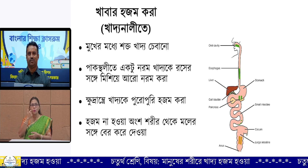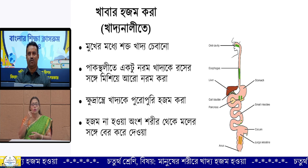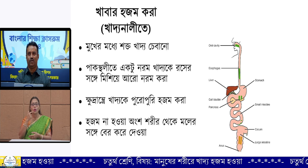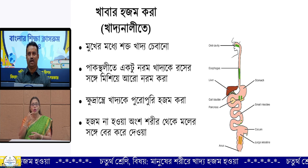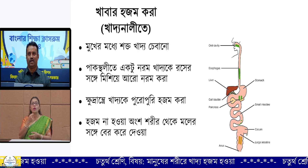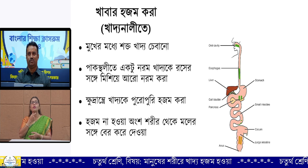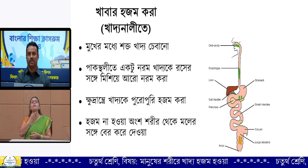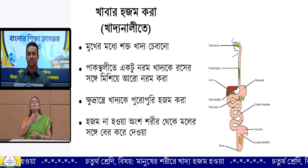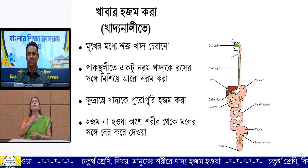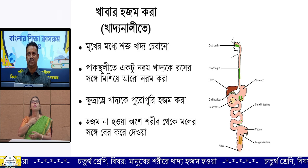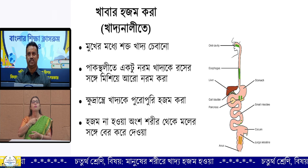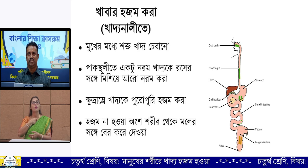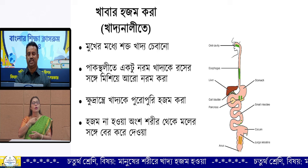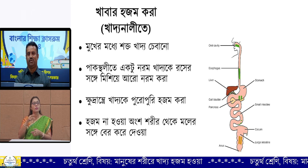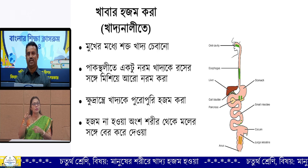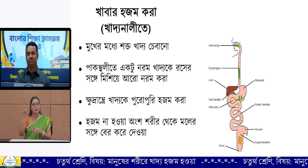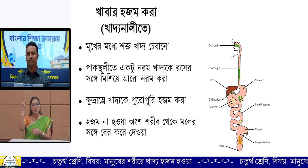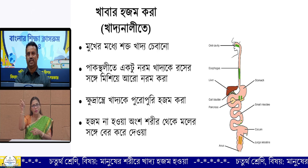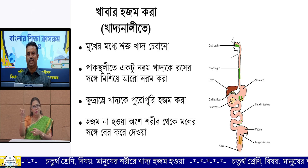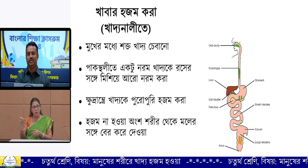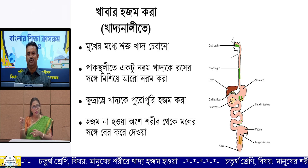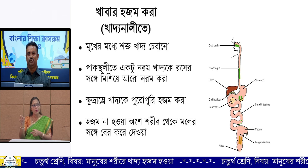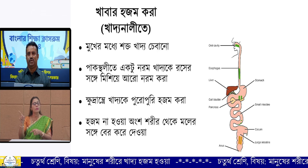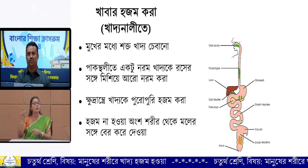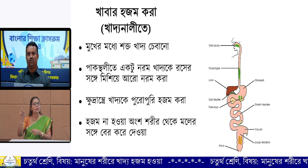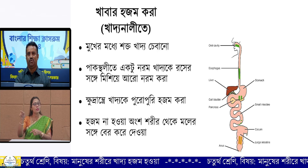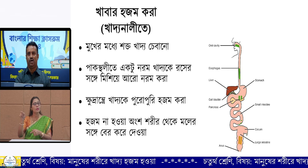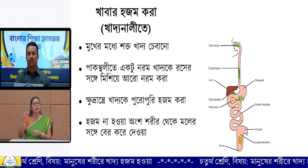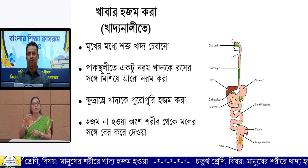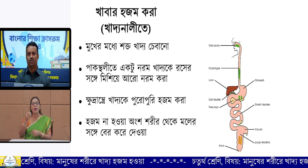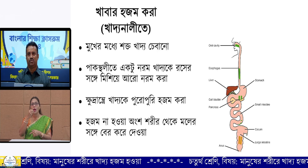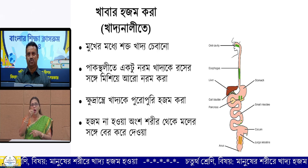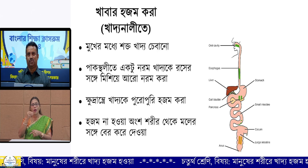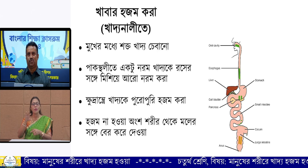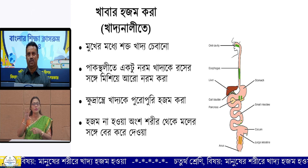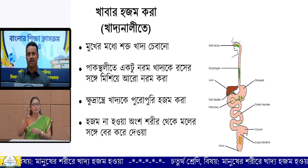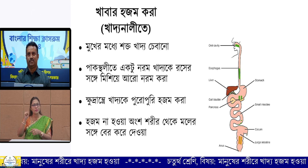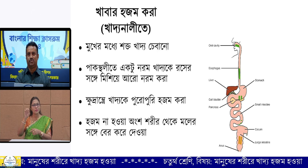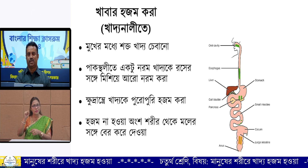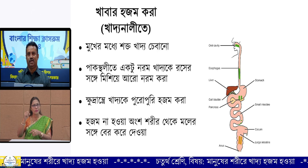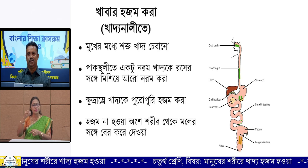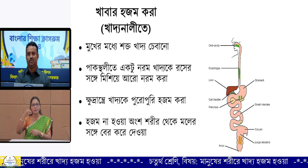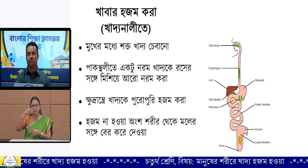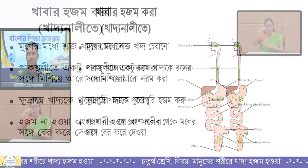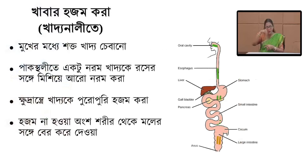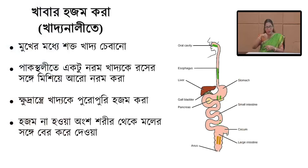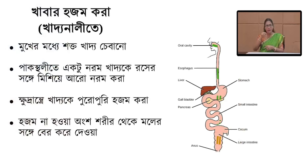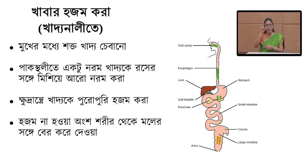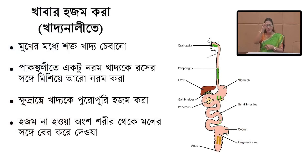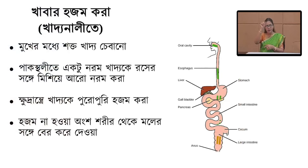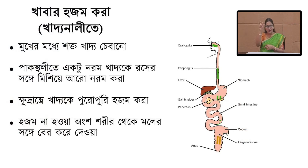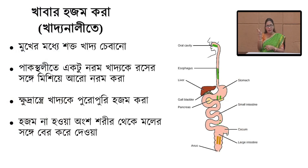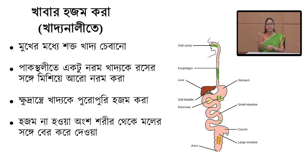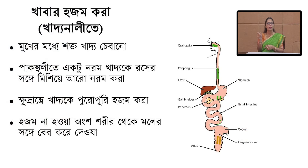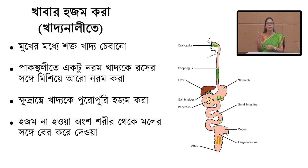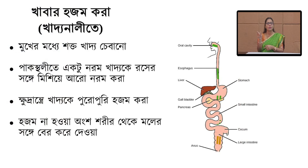একটা নল লাগানো আছে সেই নলের মধ্যে ওই অর্ধতরল খাদ্যটা ঢুকে যেই